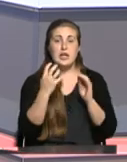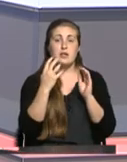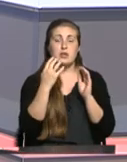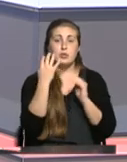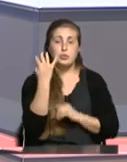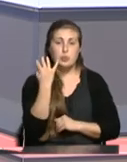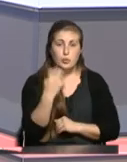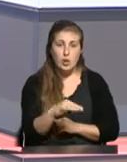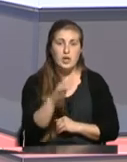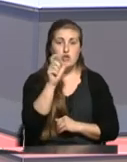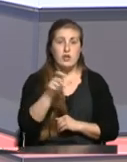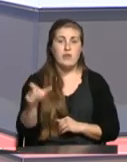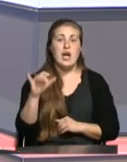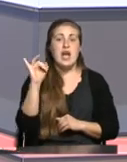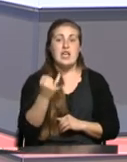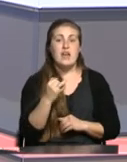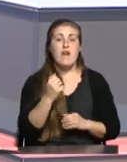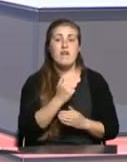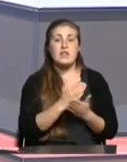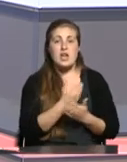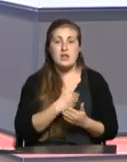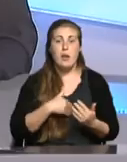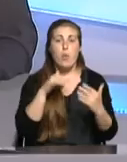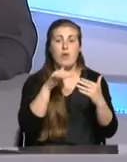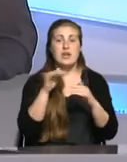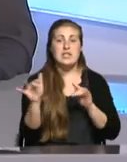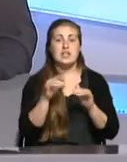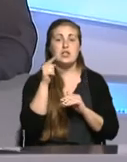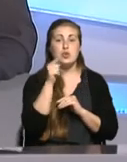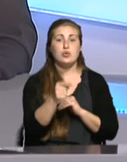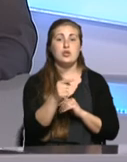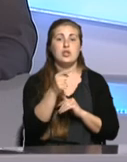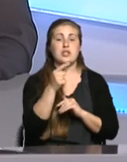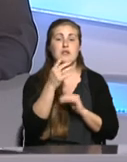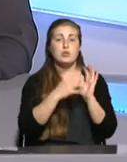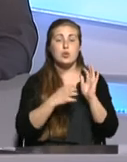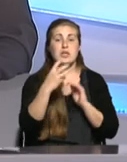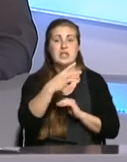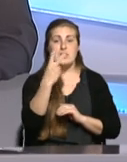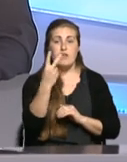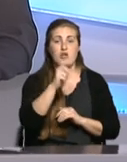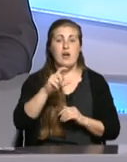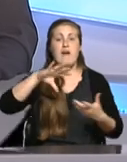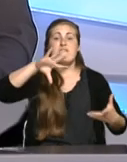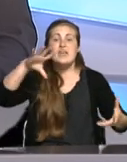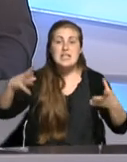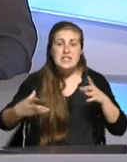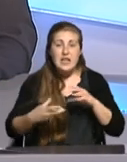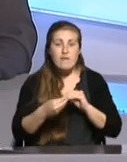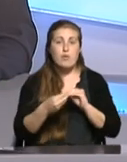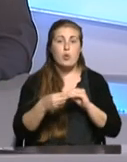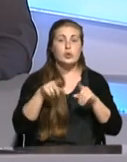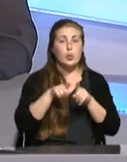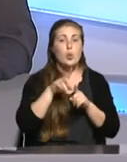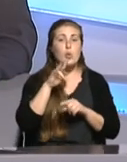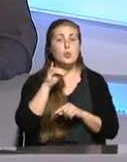и ветеранов боевых действий тысяча девятьсот тридцать два человека всего же категории такой нюанс